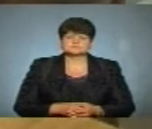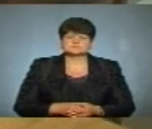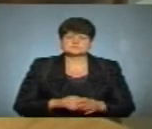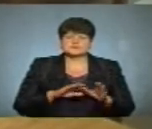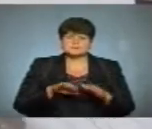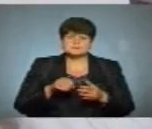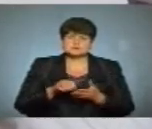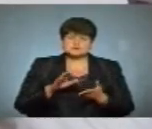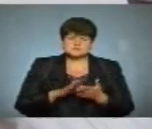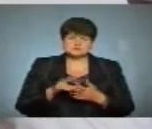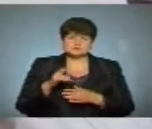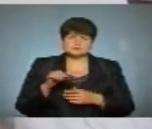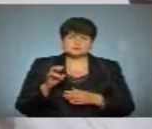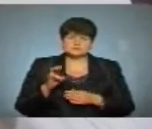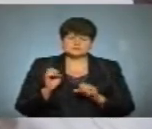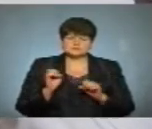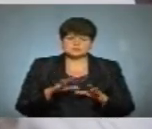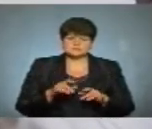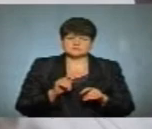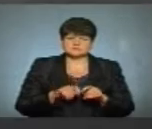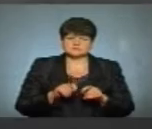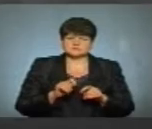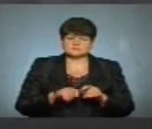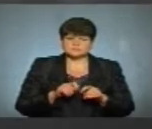Після реєстрації донор проходить обстеження у лікарів.